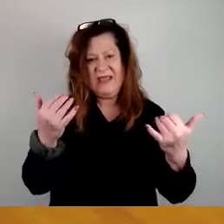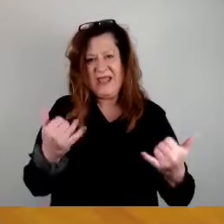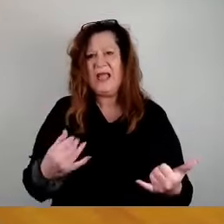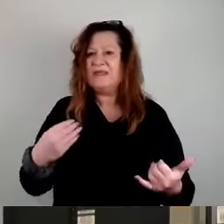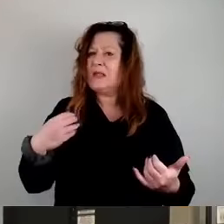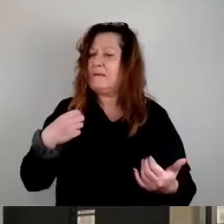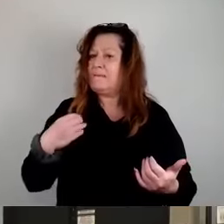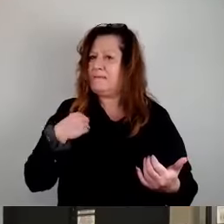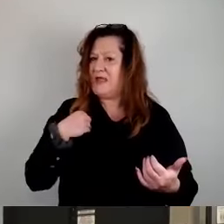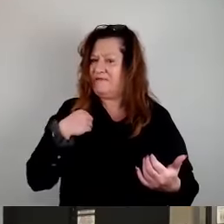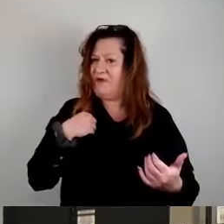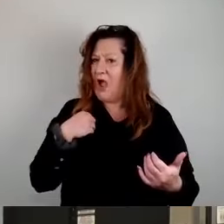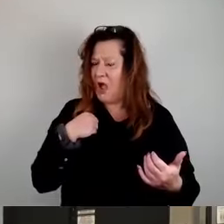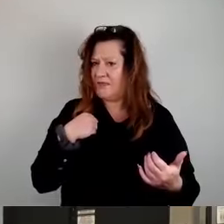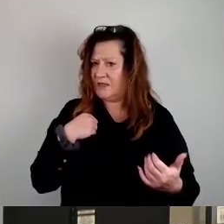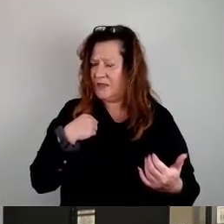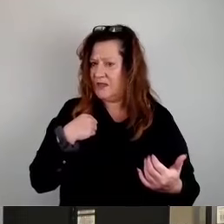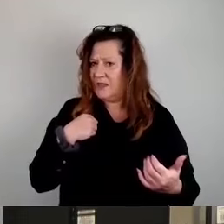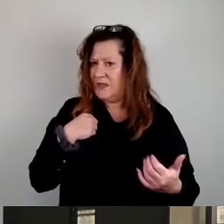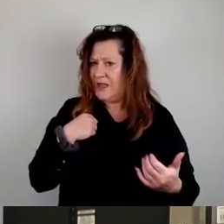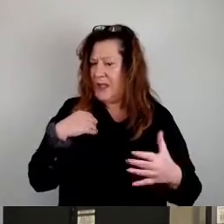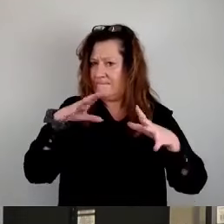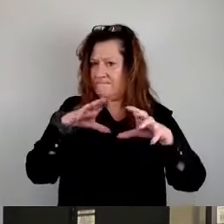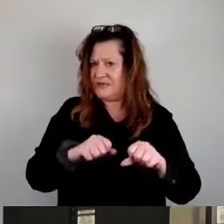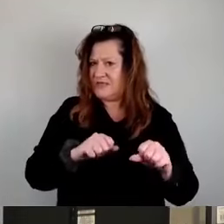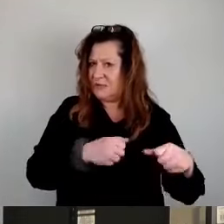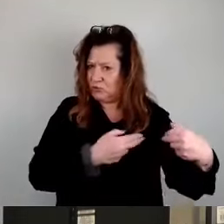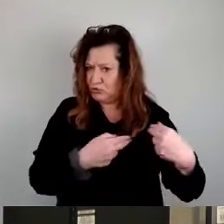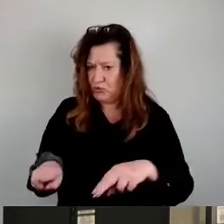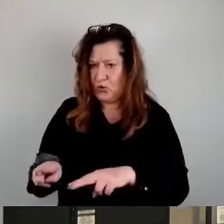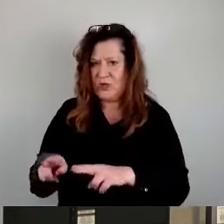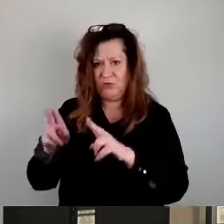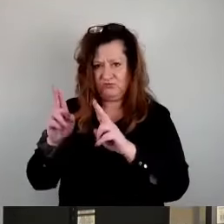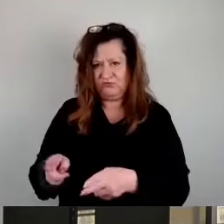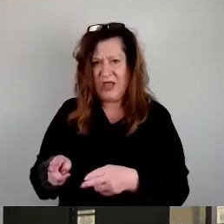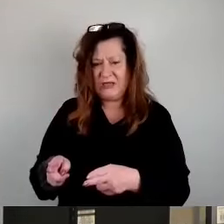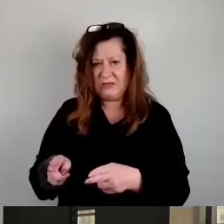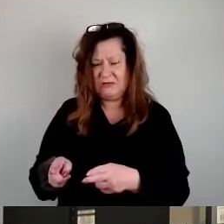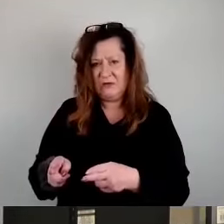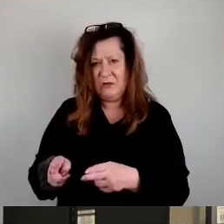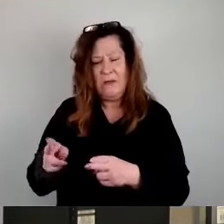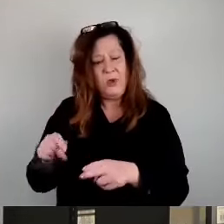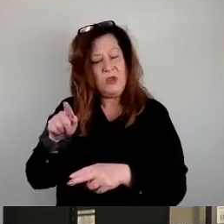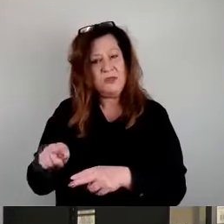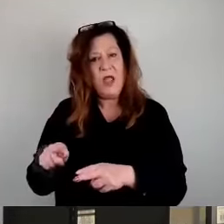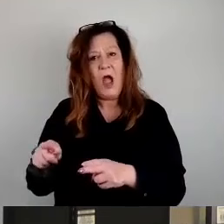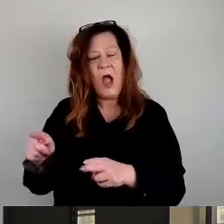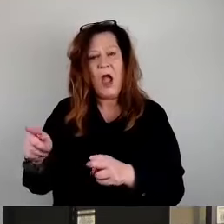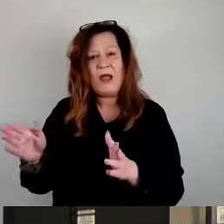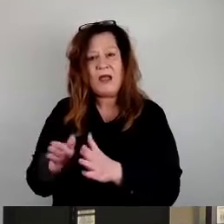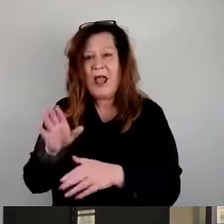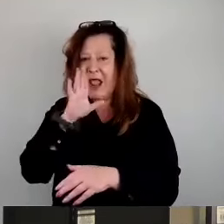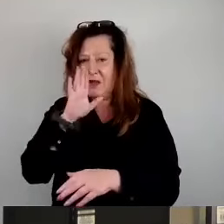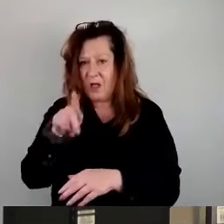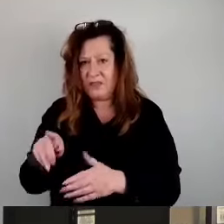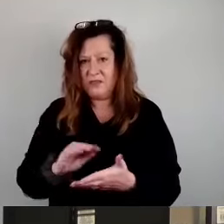Flächen in städtischen Besitz bekommen, wo Kleingärten drauf sind. So. Das hat bisher noch keiner gesagt, aber es ist ja